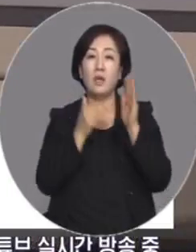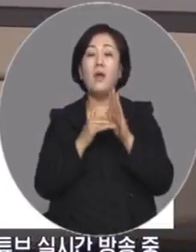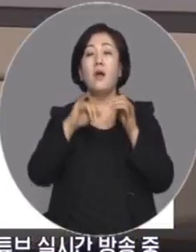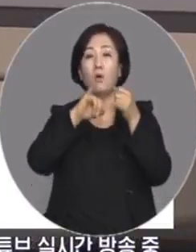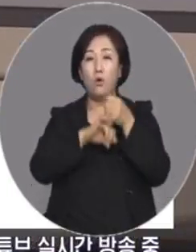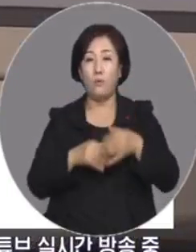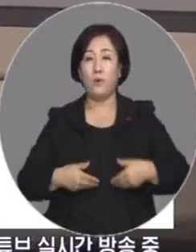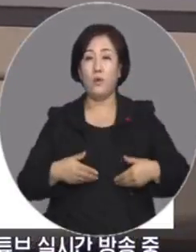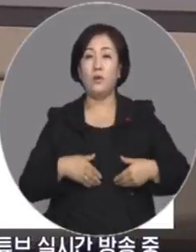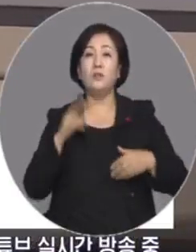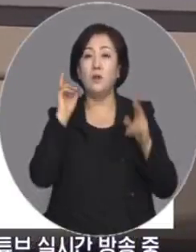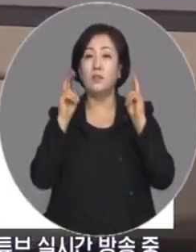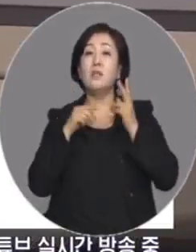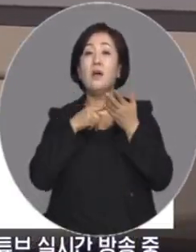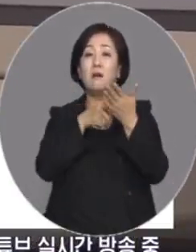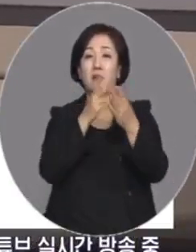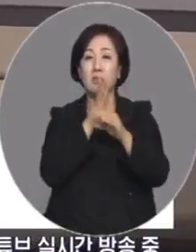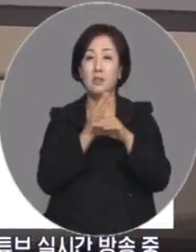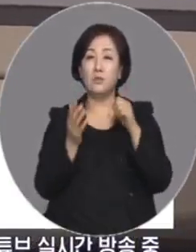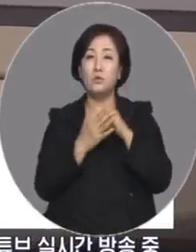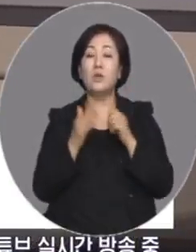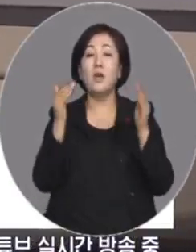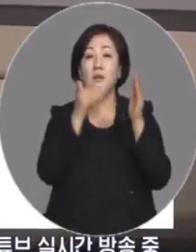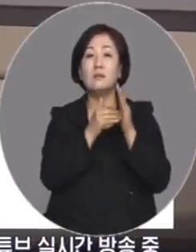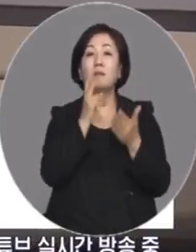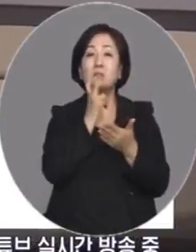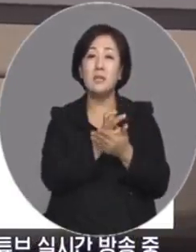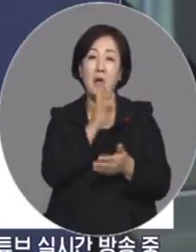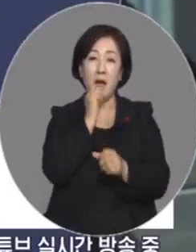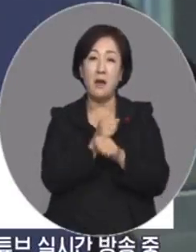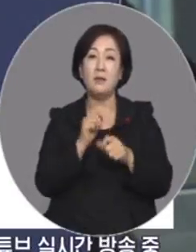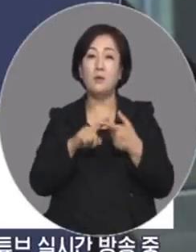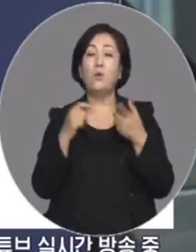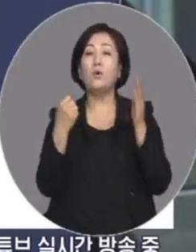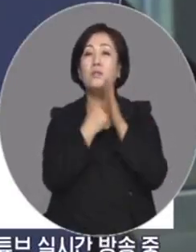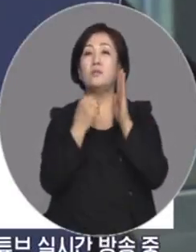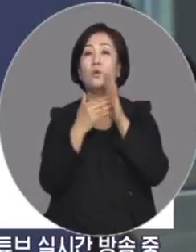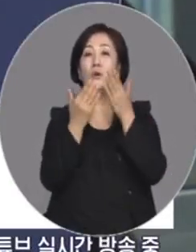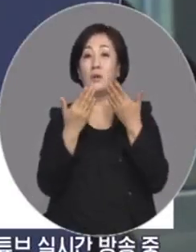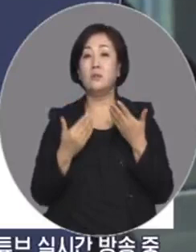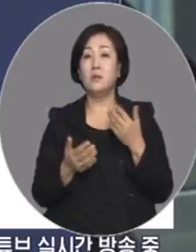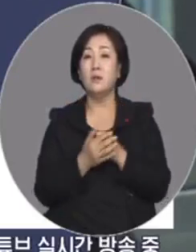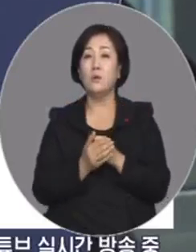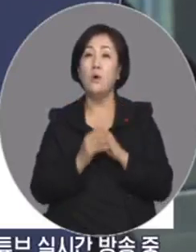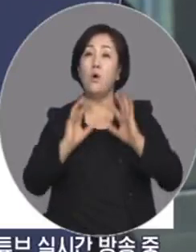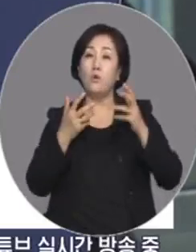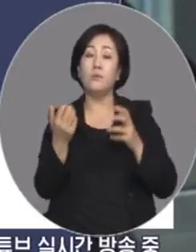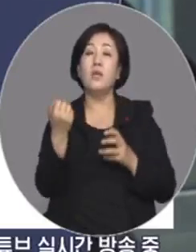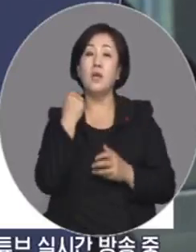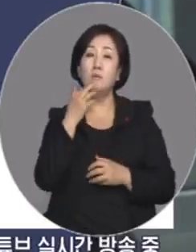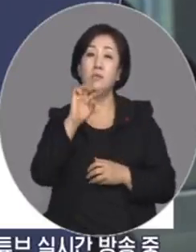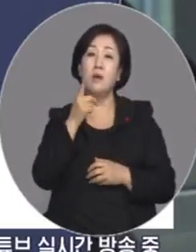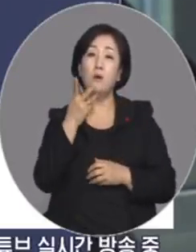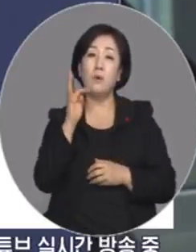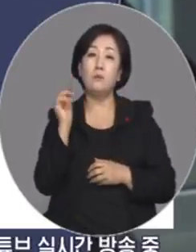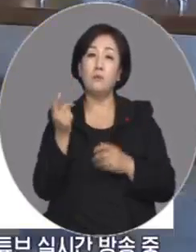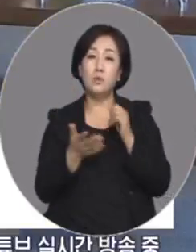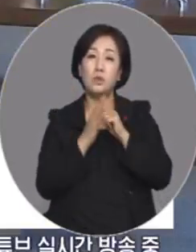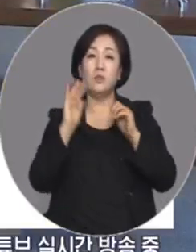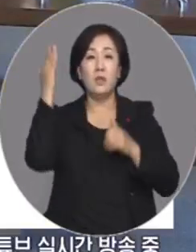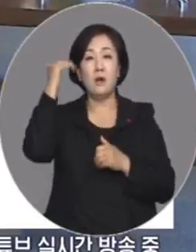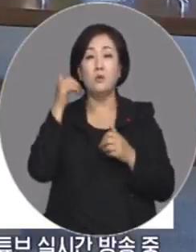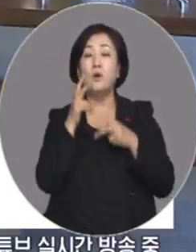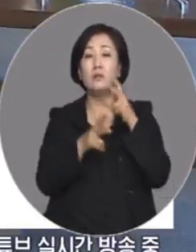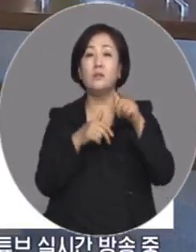필요성을 코레일에 건의한 결과 정차하기로 최종 협의했다고 밝혔습니다. 국민의힘 서범수 의원도 오늘